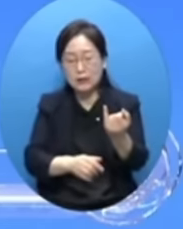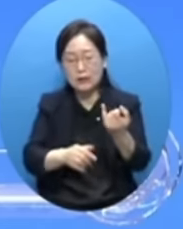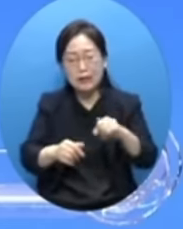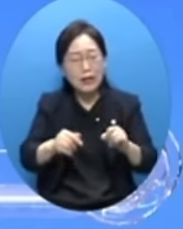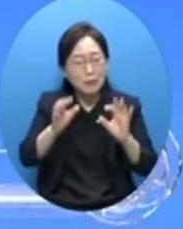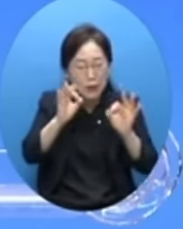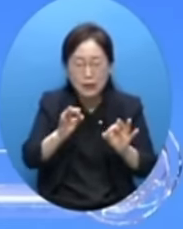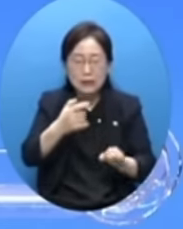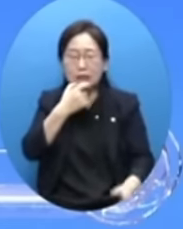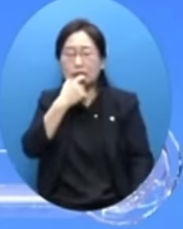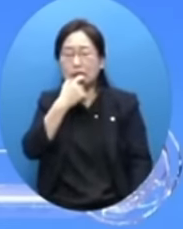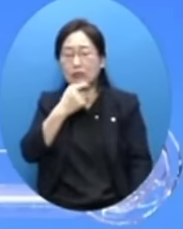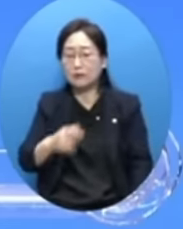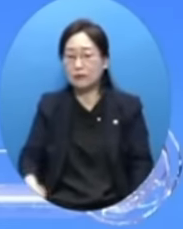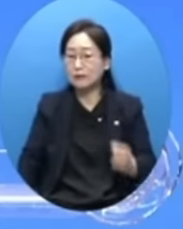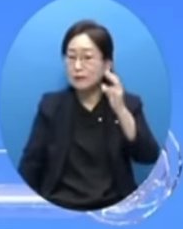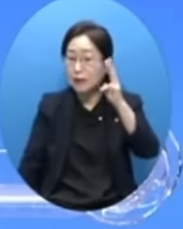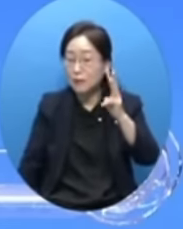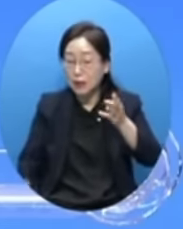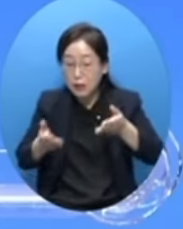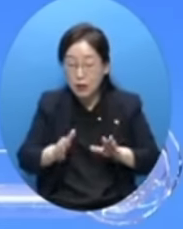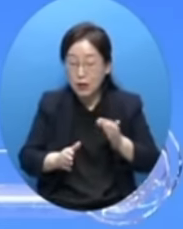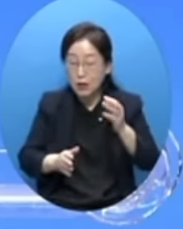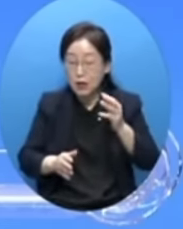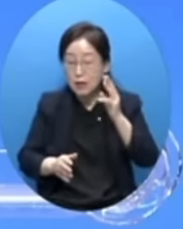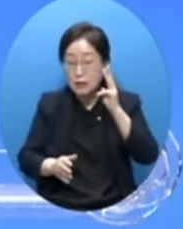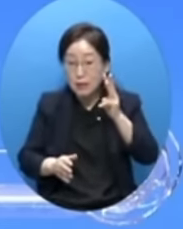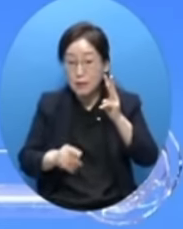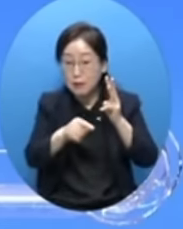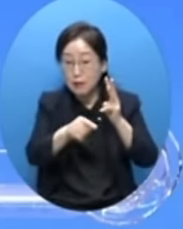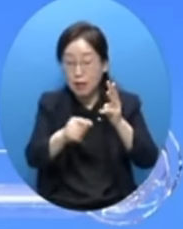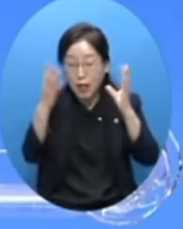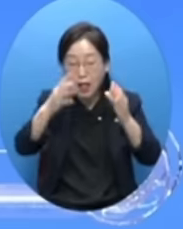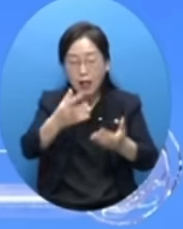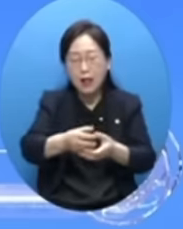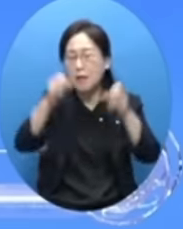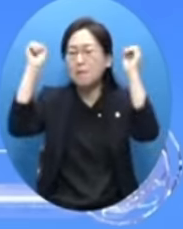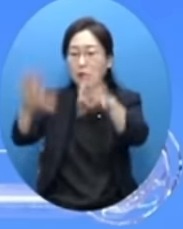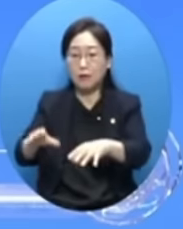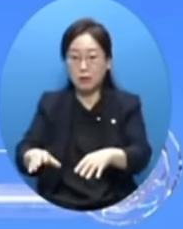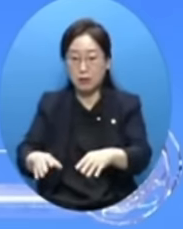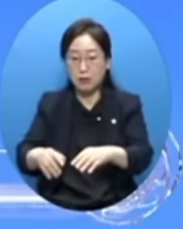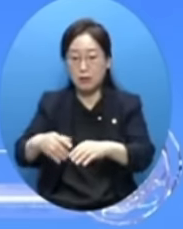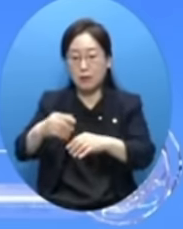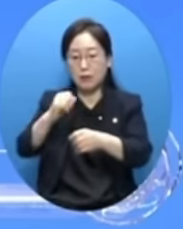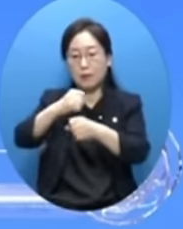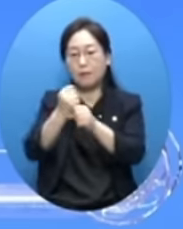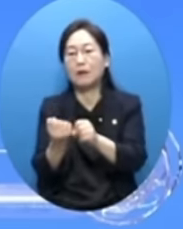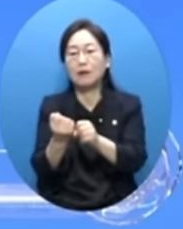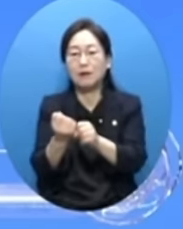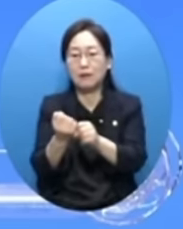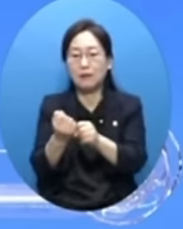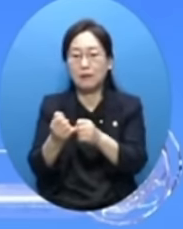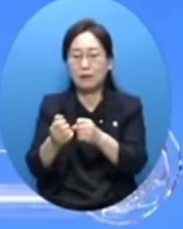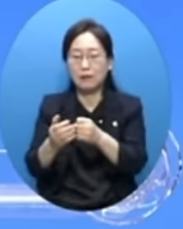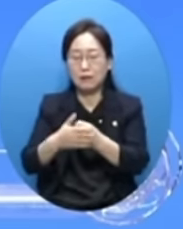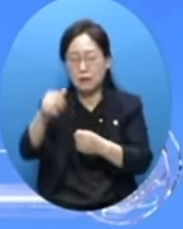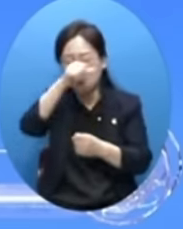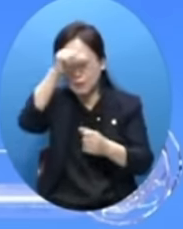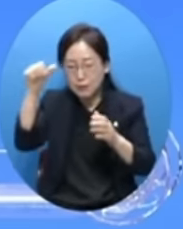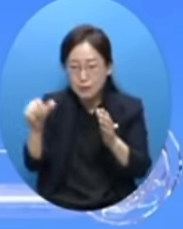태어난 지 3일째 되는 날 방에 내동댕이 쳐갖고 이 척추가 손상돼서